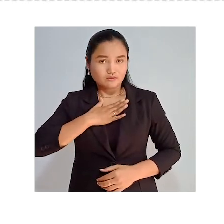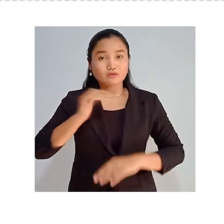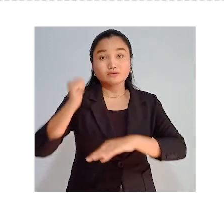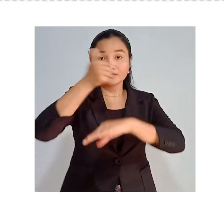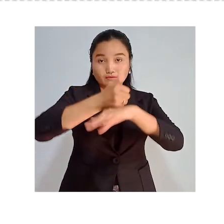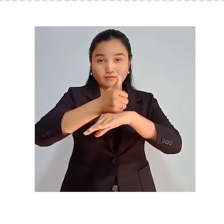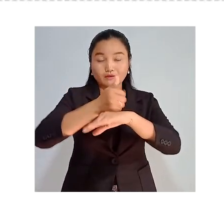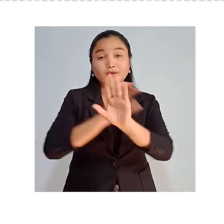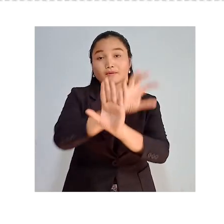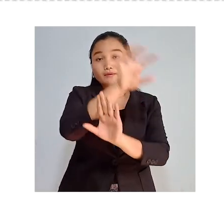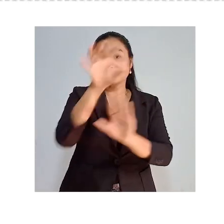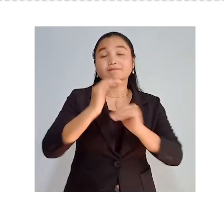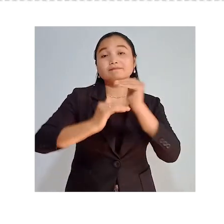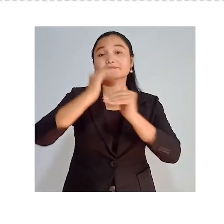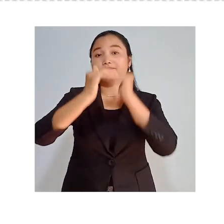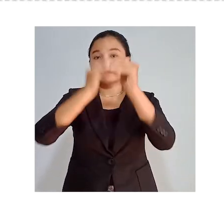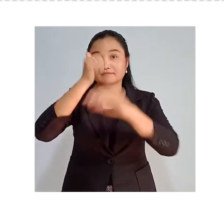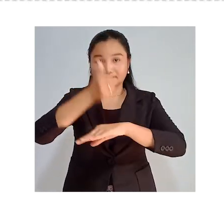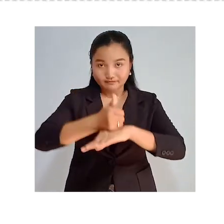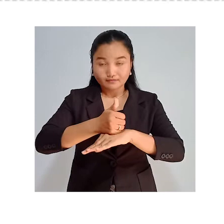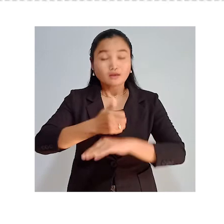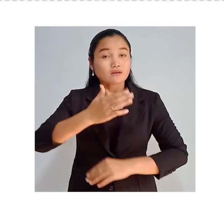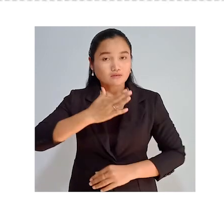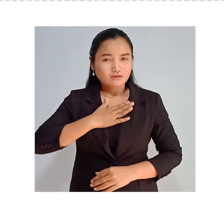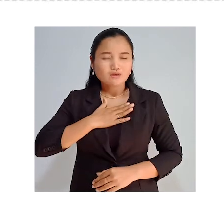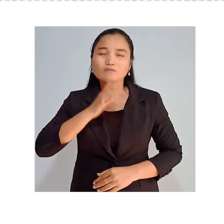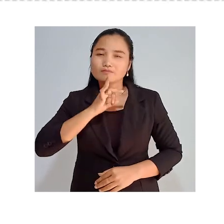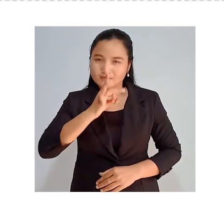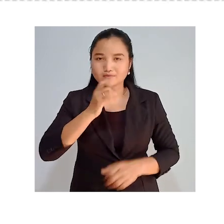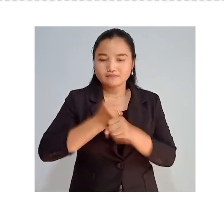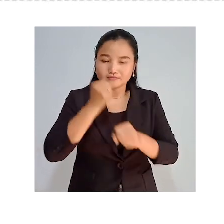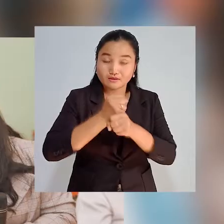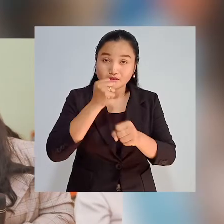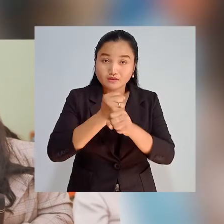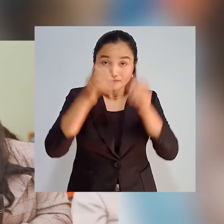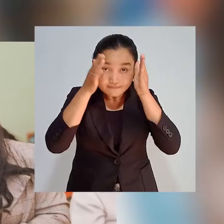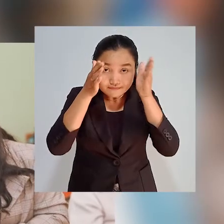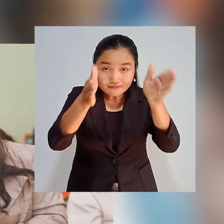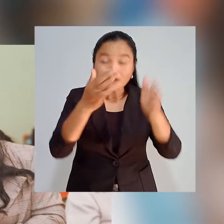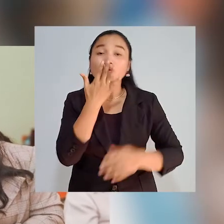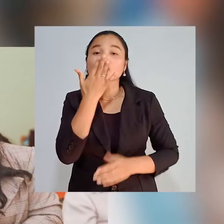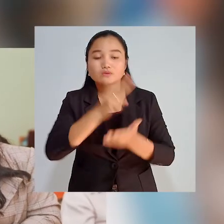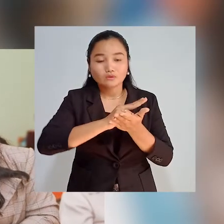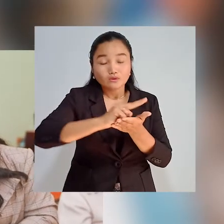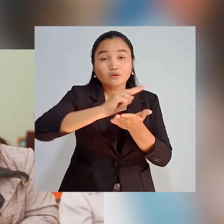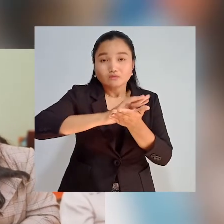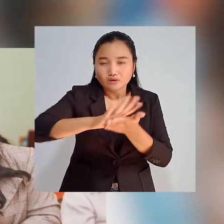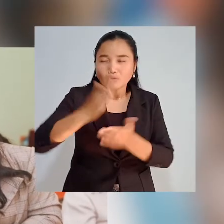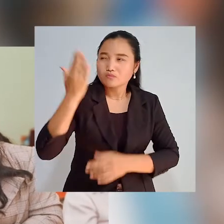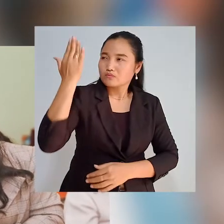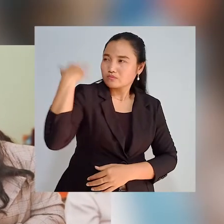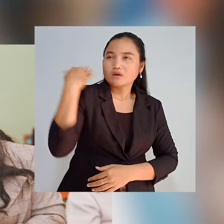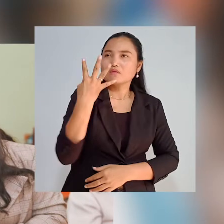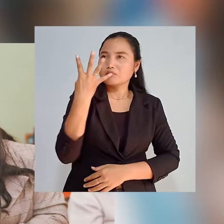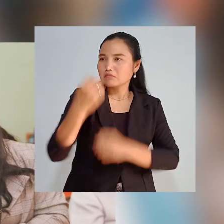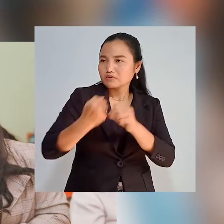ជាអនុជាយុឋានថាតាមជីវជនបទនៃក្រុមបទជនបទដែលធ្វើការងារលើការងារទឹកស្អាតនិងអនាម័យនេះរយៈពេ